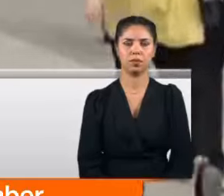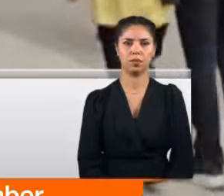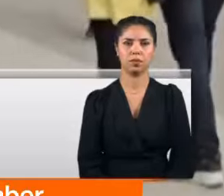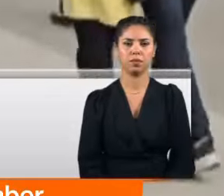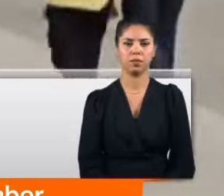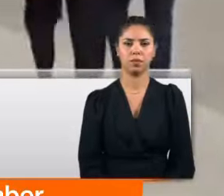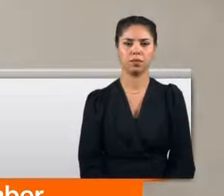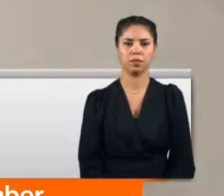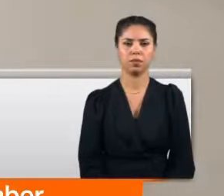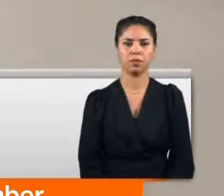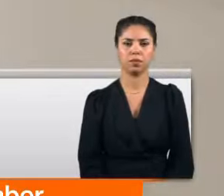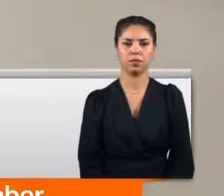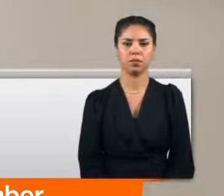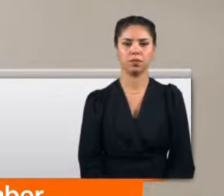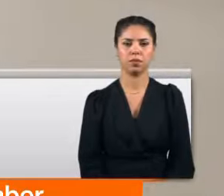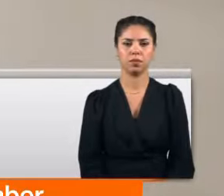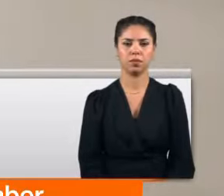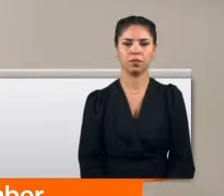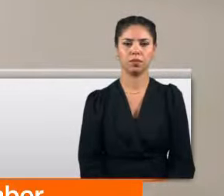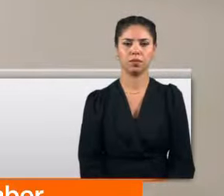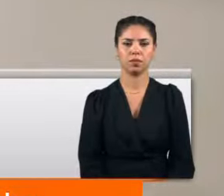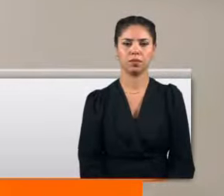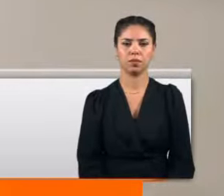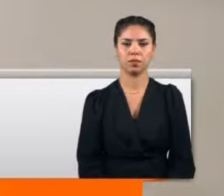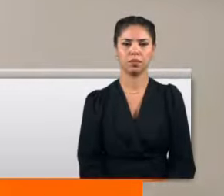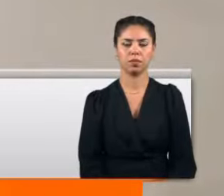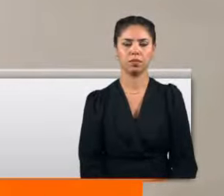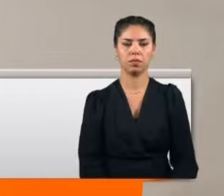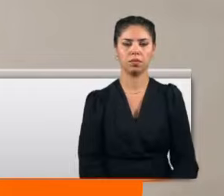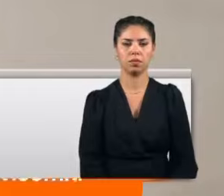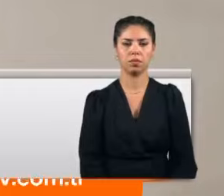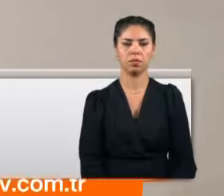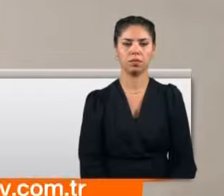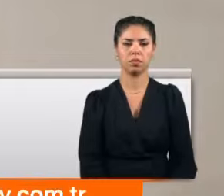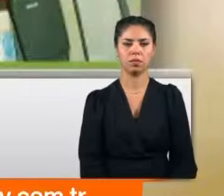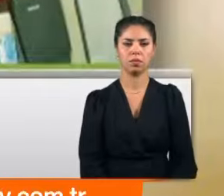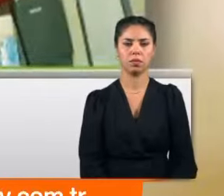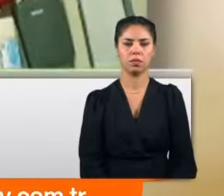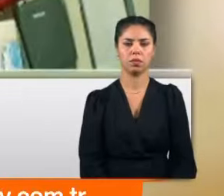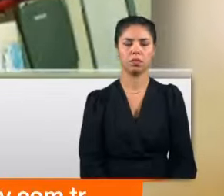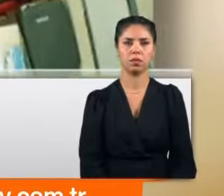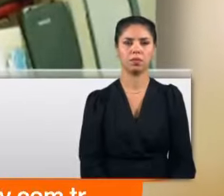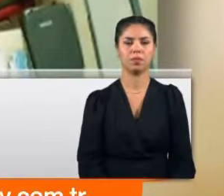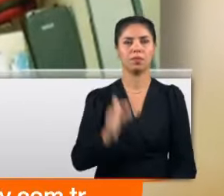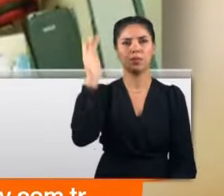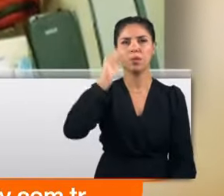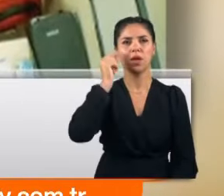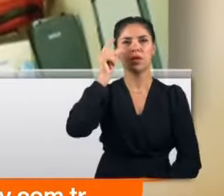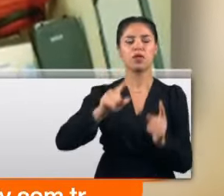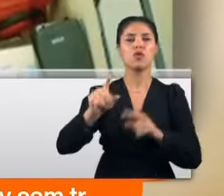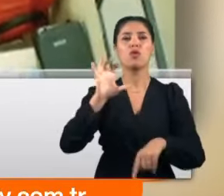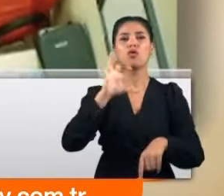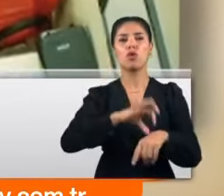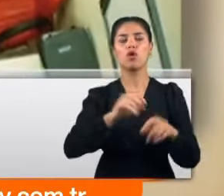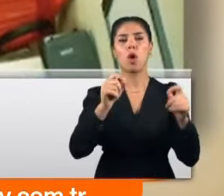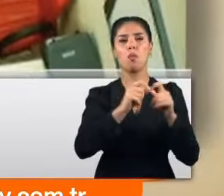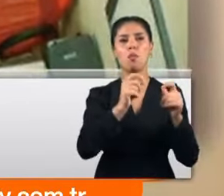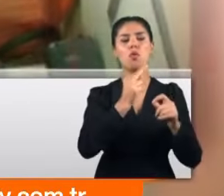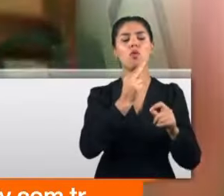duruşmada dinlendi. 4x4 traktör mağdur o gitti. Soydu bizi bu. Mağdurlar Doktor Bülent Erol'un